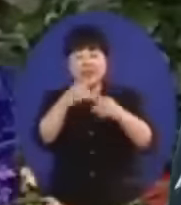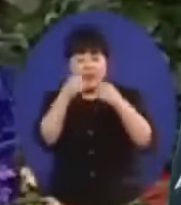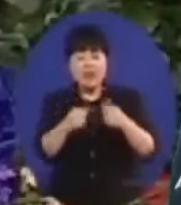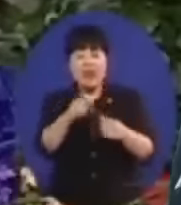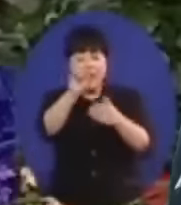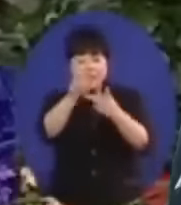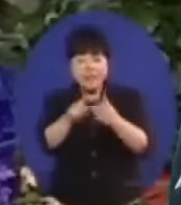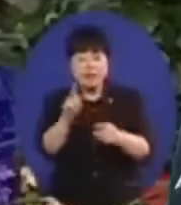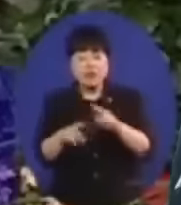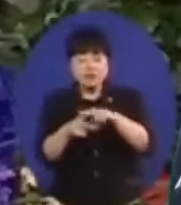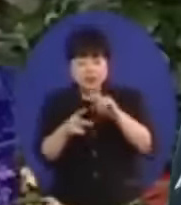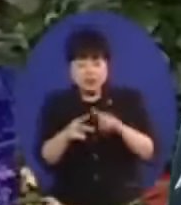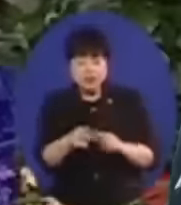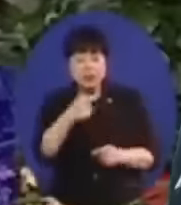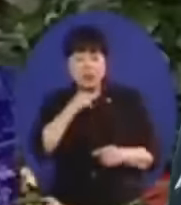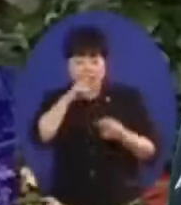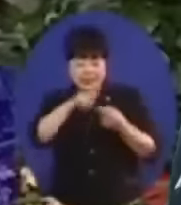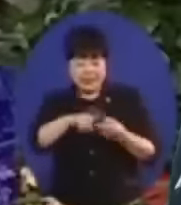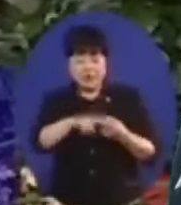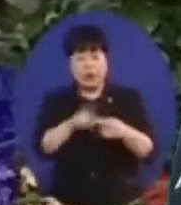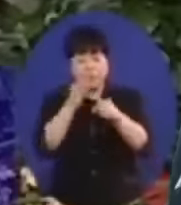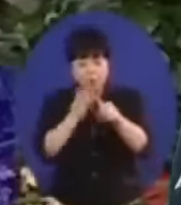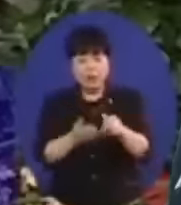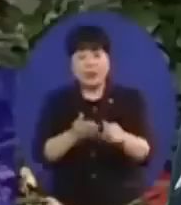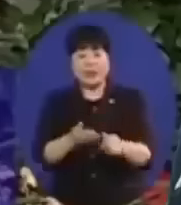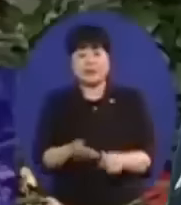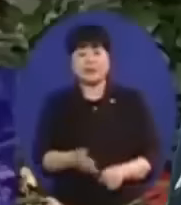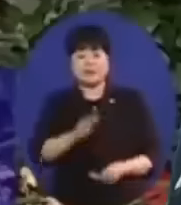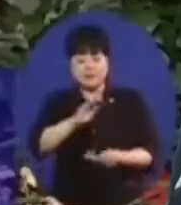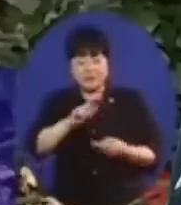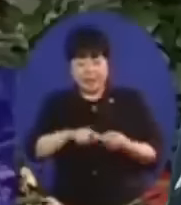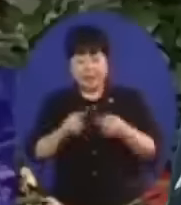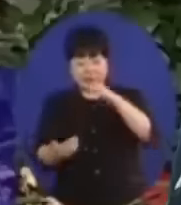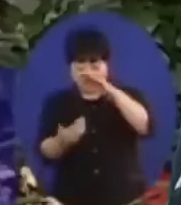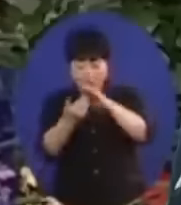그하면 무엇인지 원하는 대로 구하라 그리하면 이르리라.